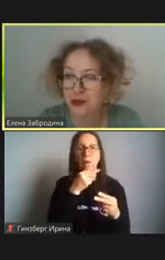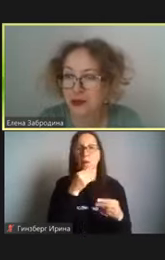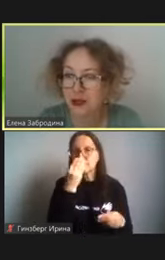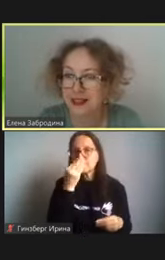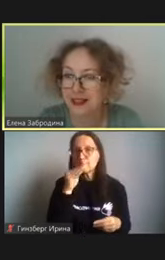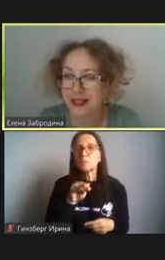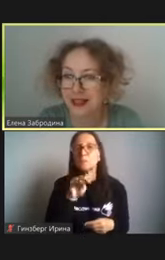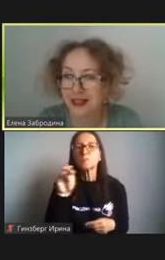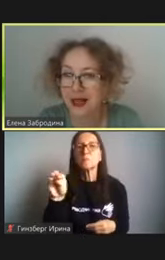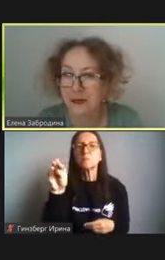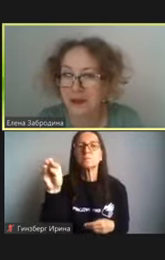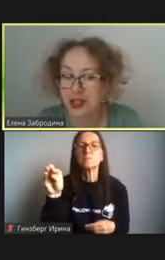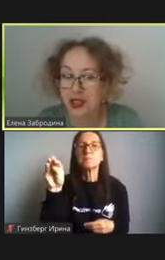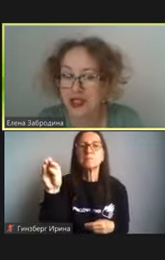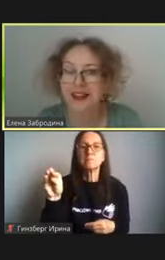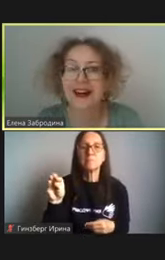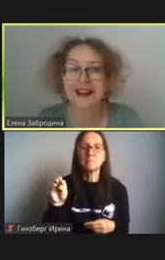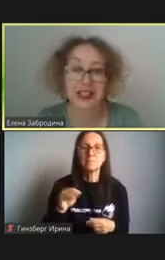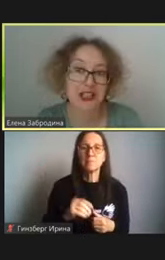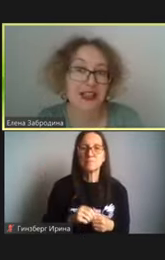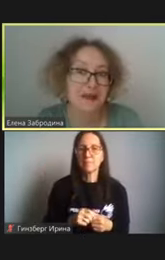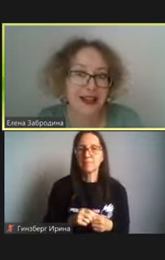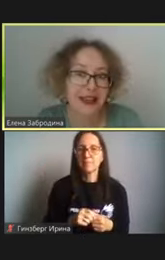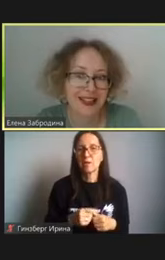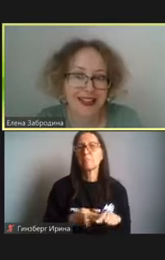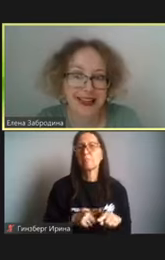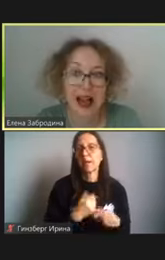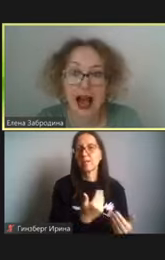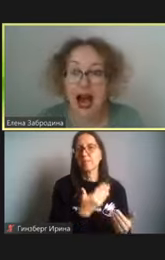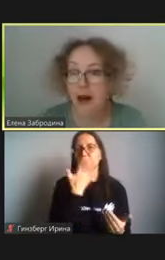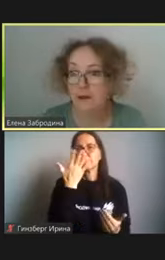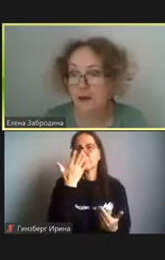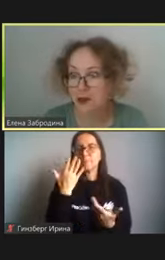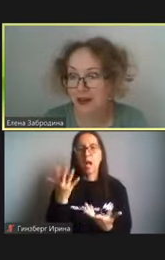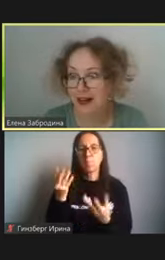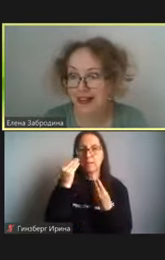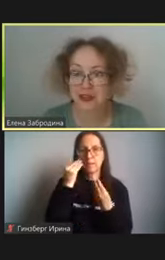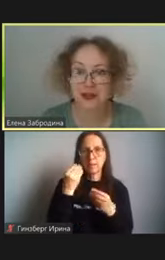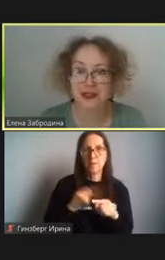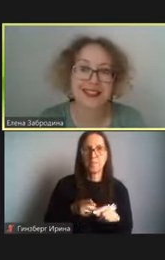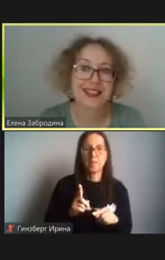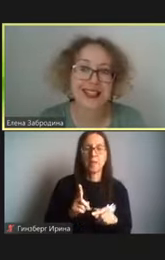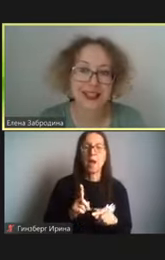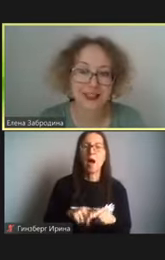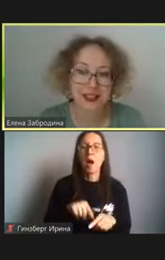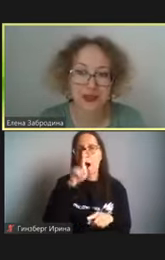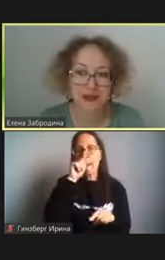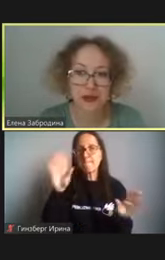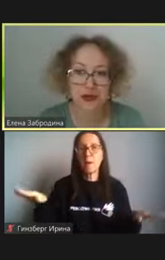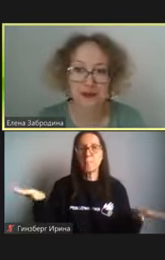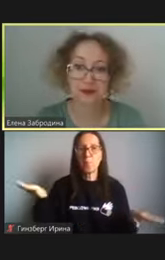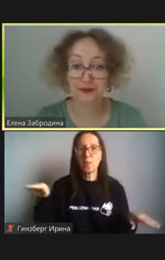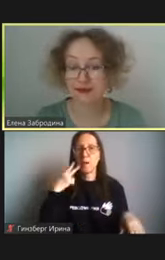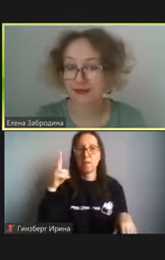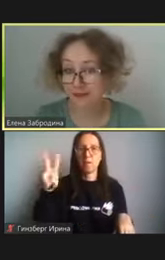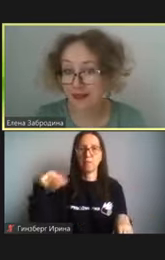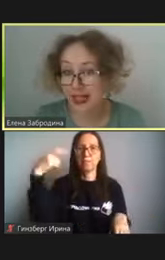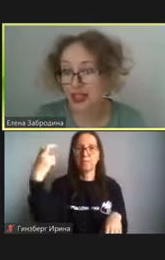тянется, принюхивается к этой пище, конечно, это обоняние. А попугай, который сидит на корзине с